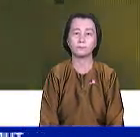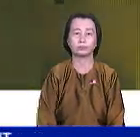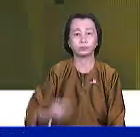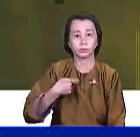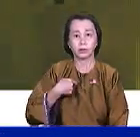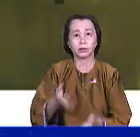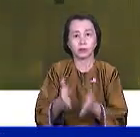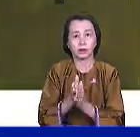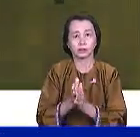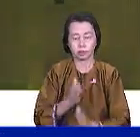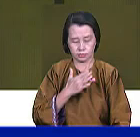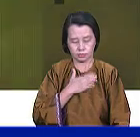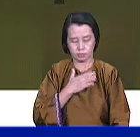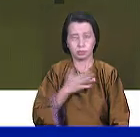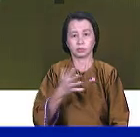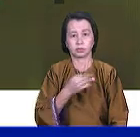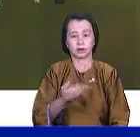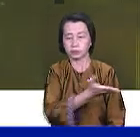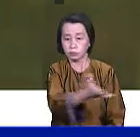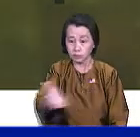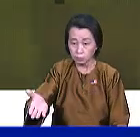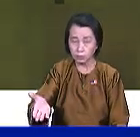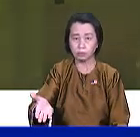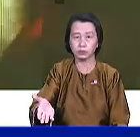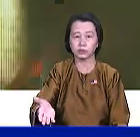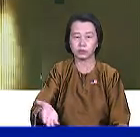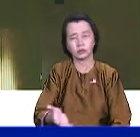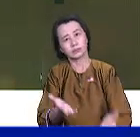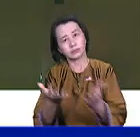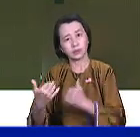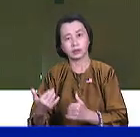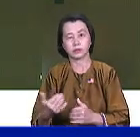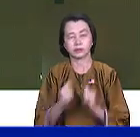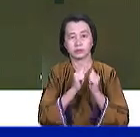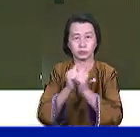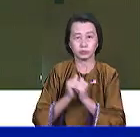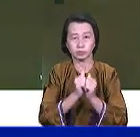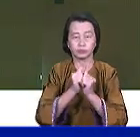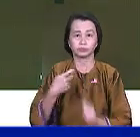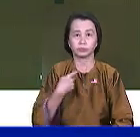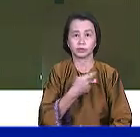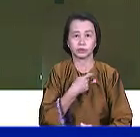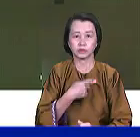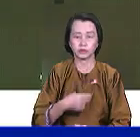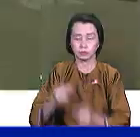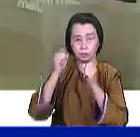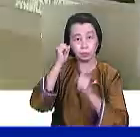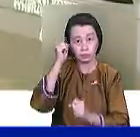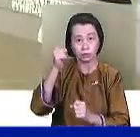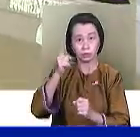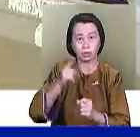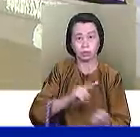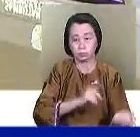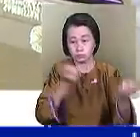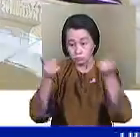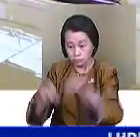Saya menyeru kepada diri saya dan saudara-saudari sekalian, marilah bersama-sama kita menjiwai peristiwa